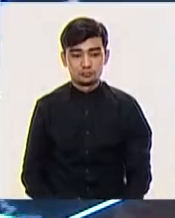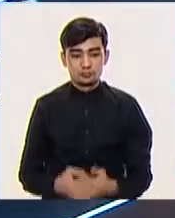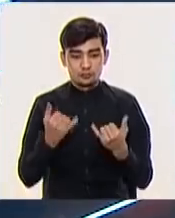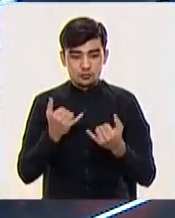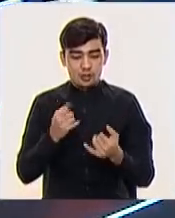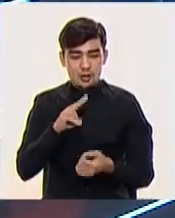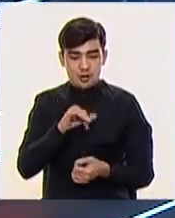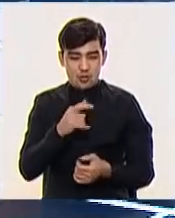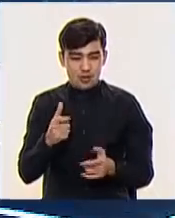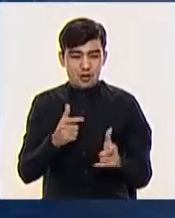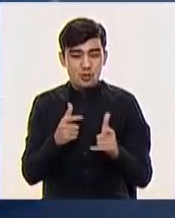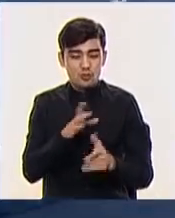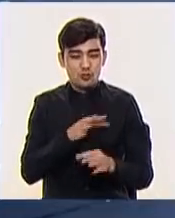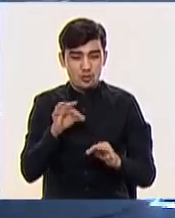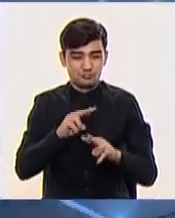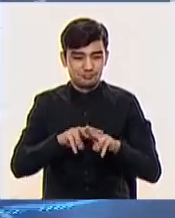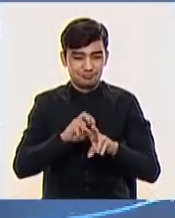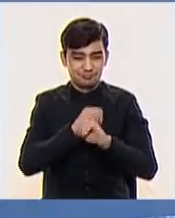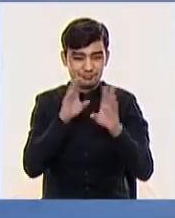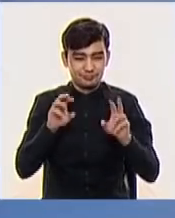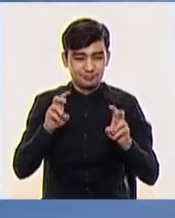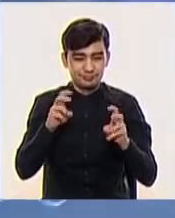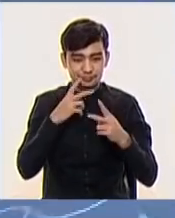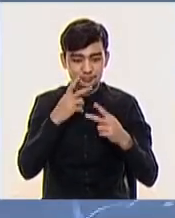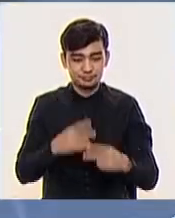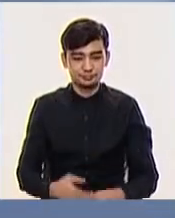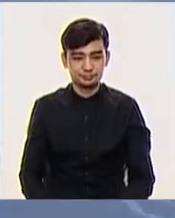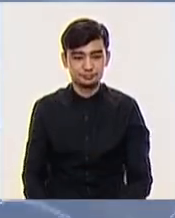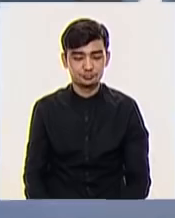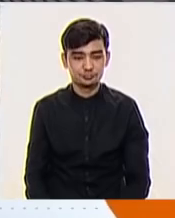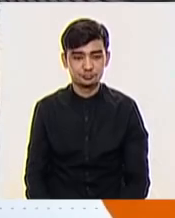Ал қазір әріптесім Лаура Биғали дайындаған жұлдыздар жарқырайды жобасын көріңіздер.